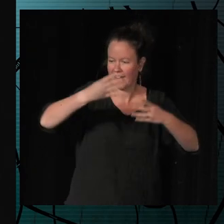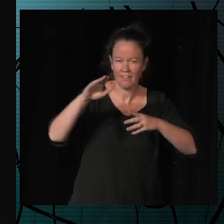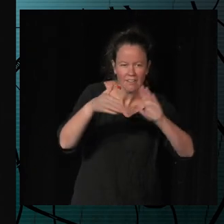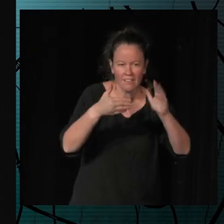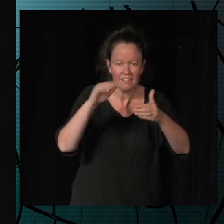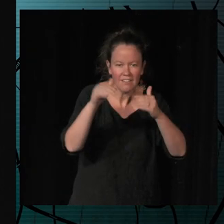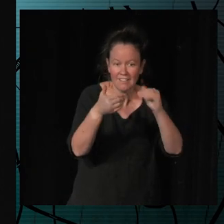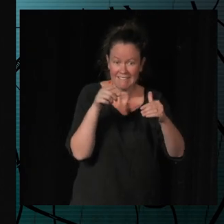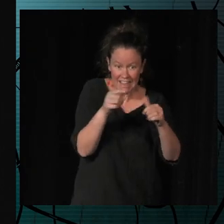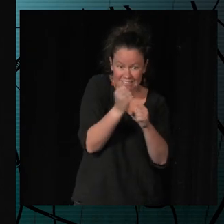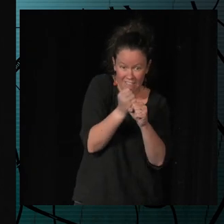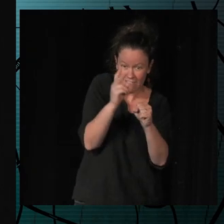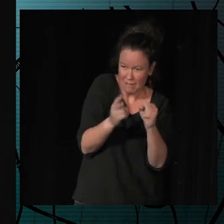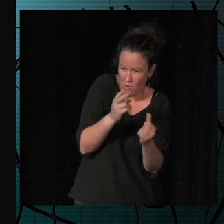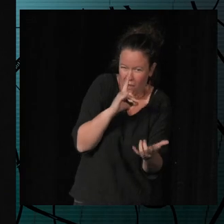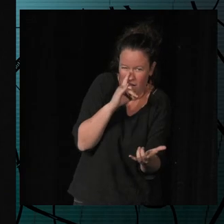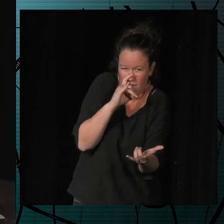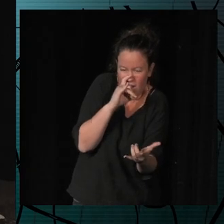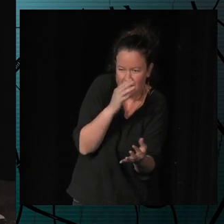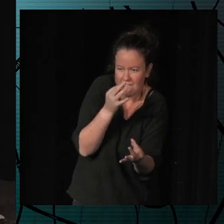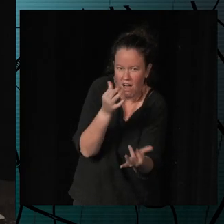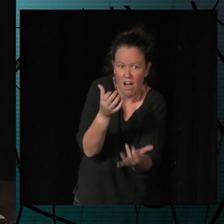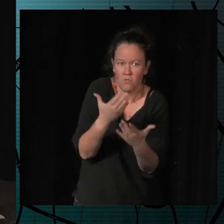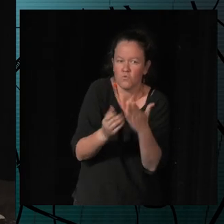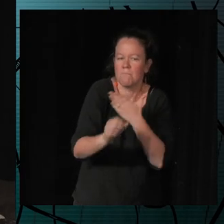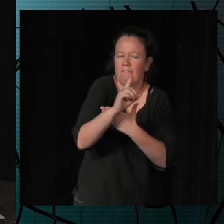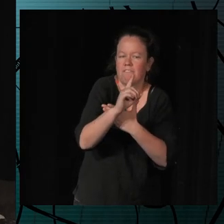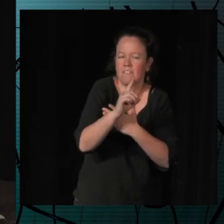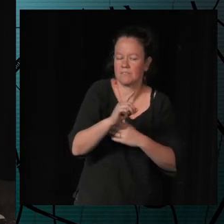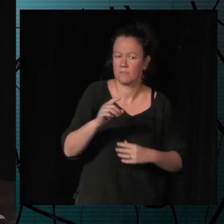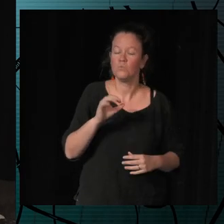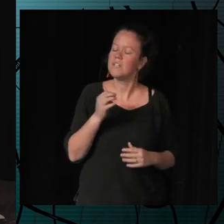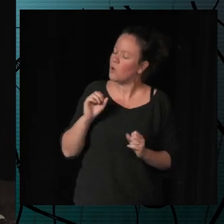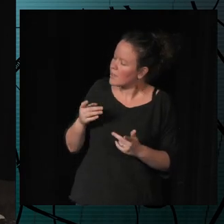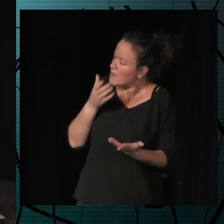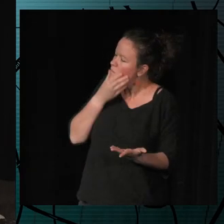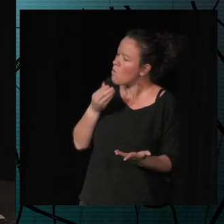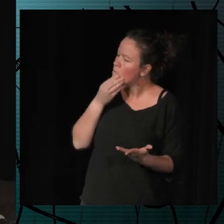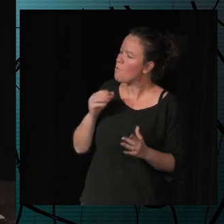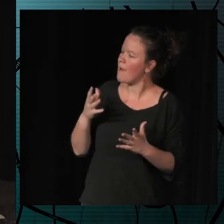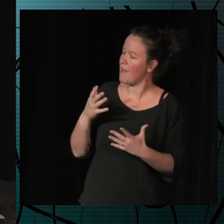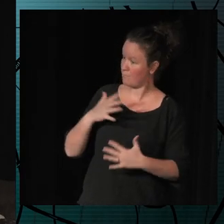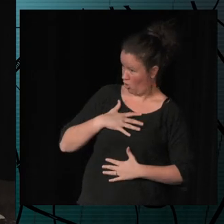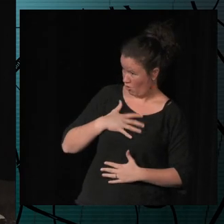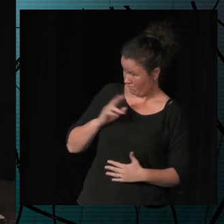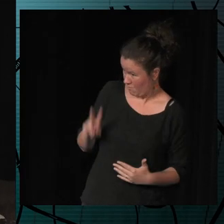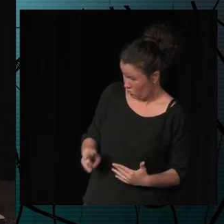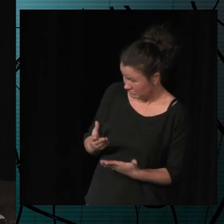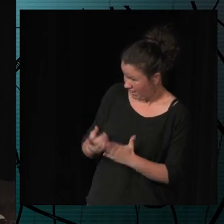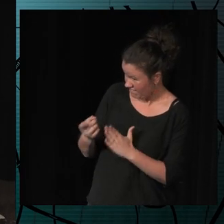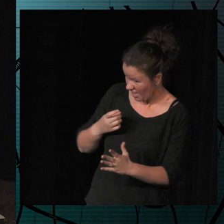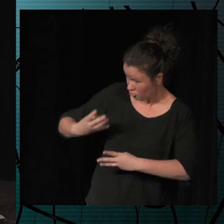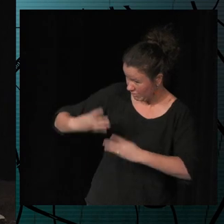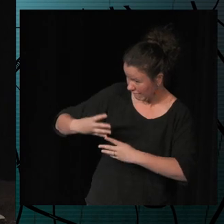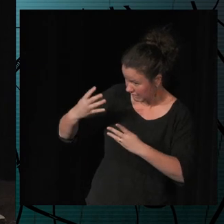je pense et là il y a une vraie originalité estce qu'il crée vraiment la peur ça c'est la question est-ce que c'est vraiment pas forcément ça peut être un malaise ça peut être un on sa plus ce qu'on